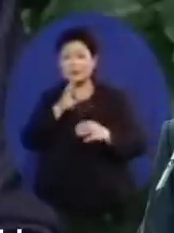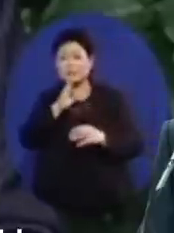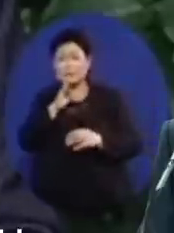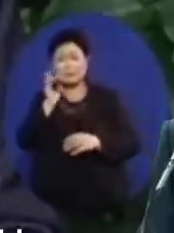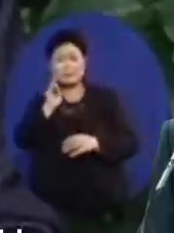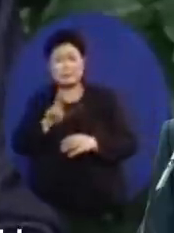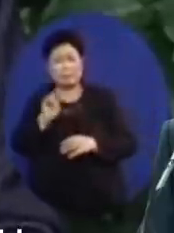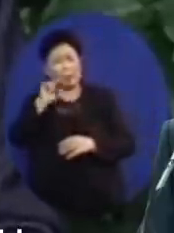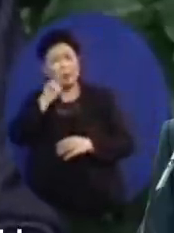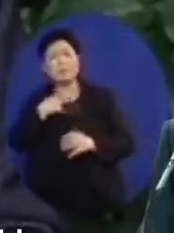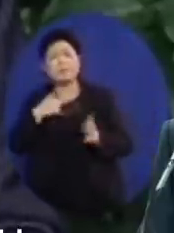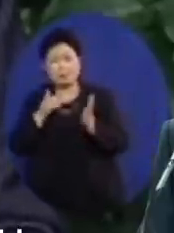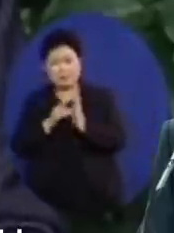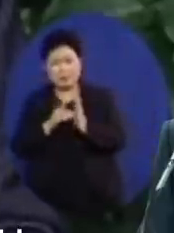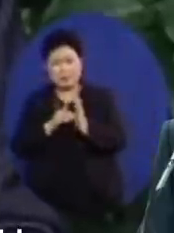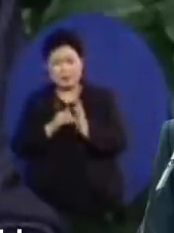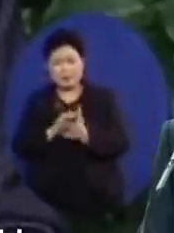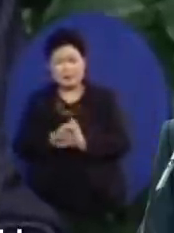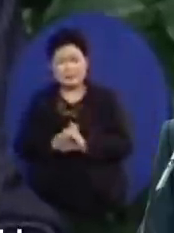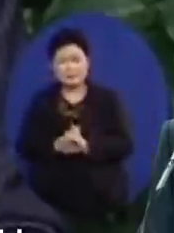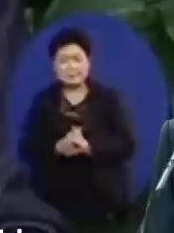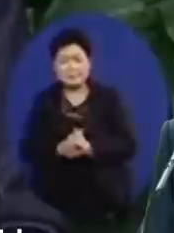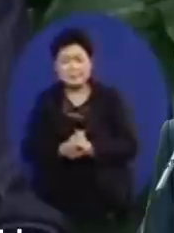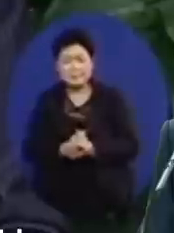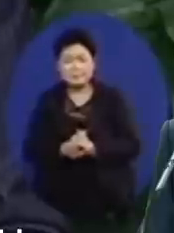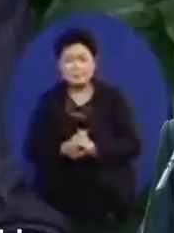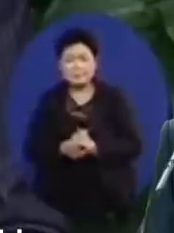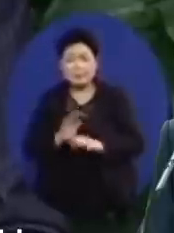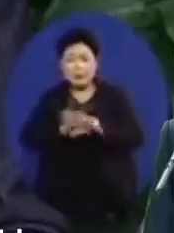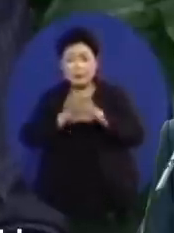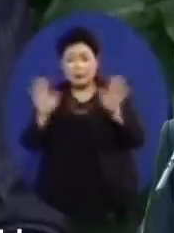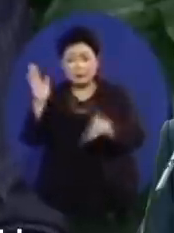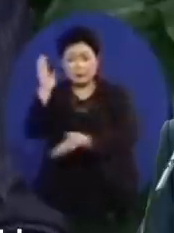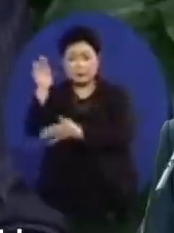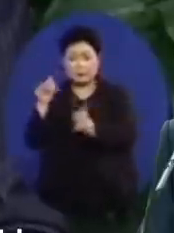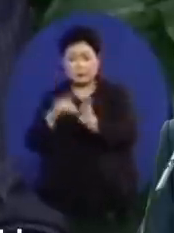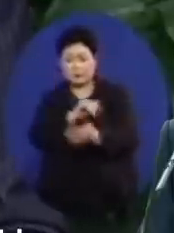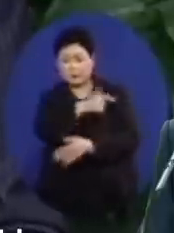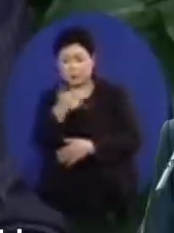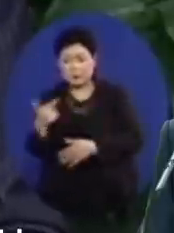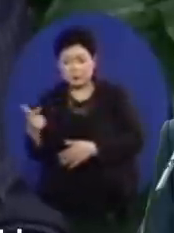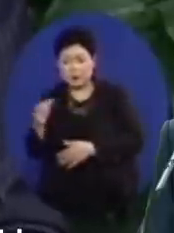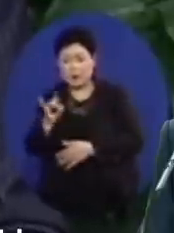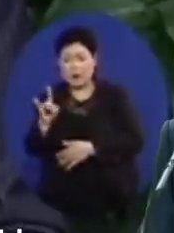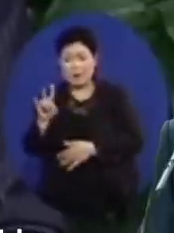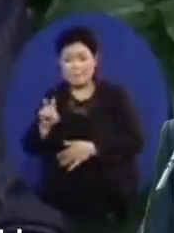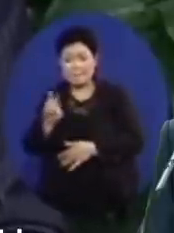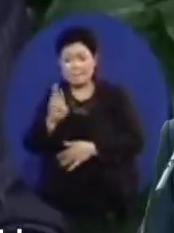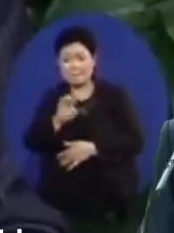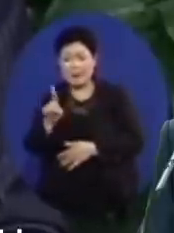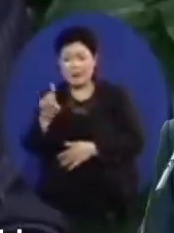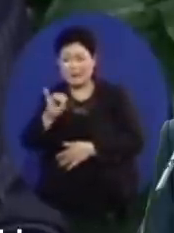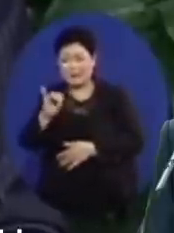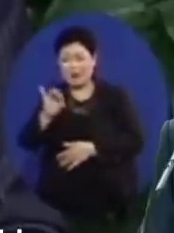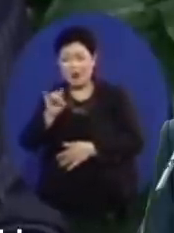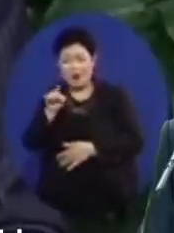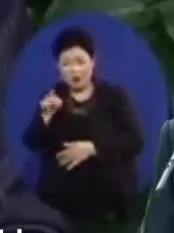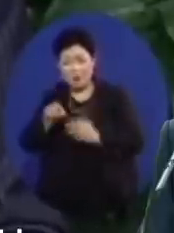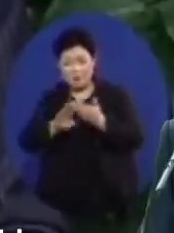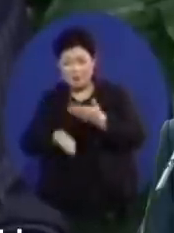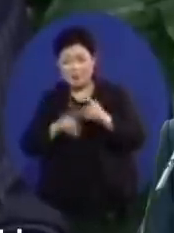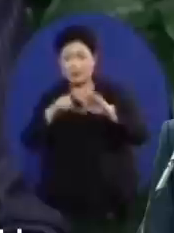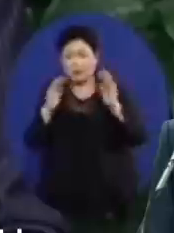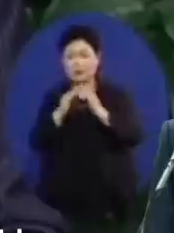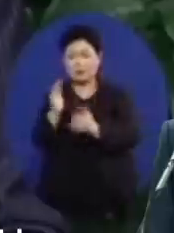당했습니다. 뉴아크라는 곳에서 낮에 집회를 하고 저녁에는 엠파이어 스테이트 빌딩 밑에 있는